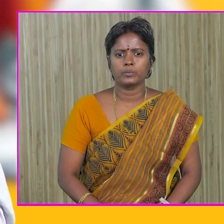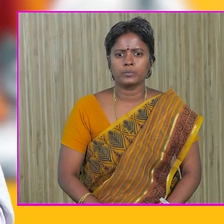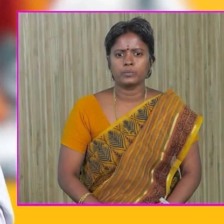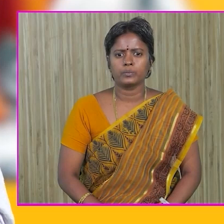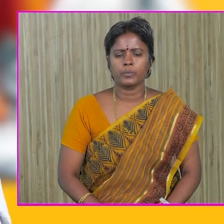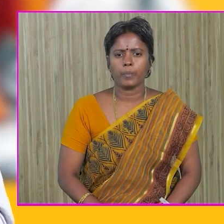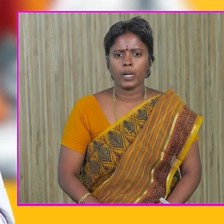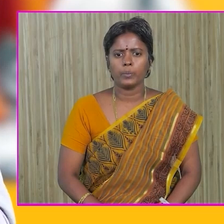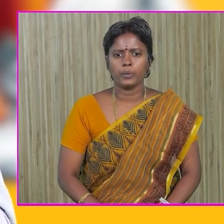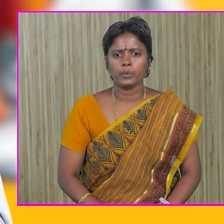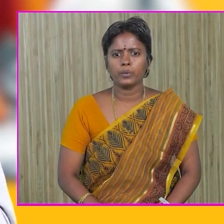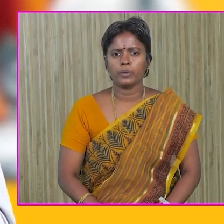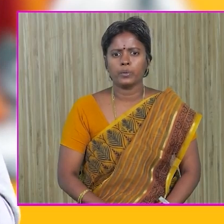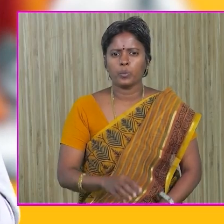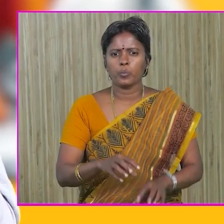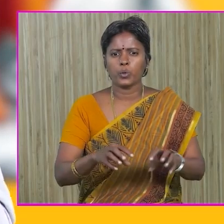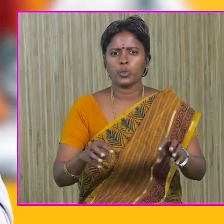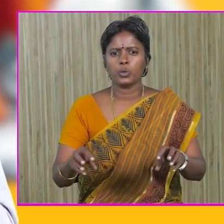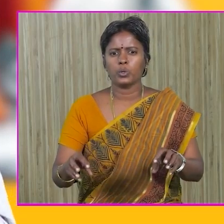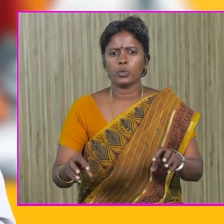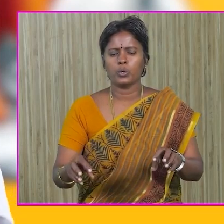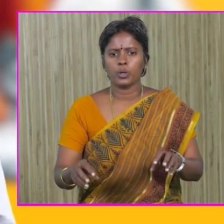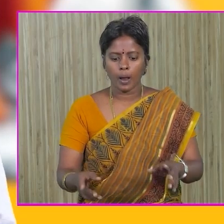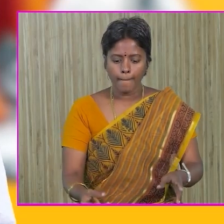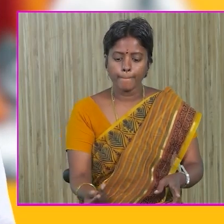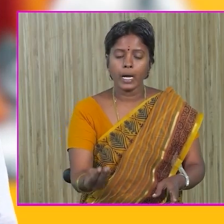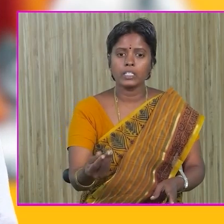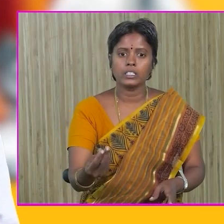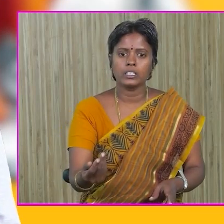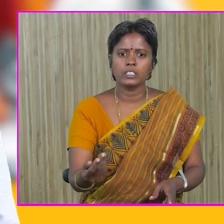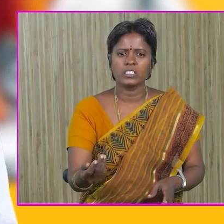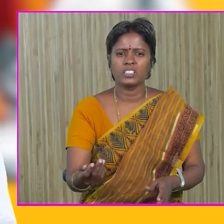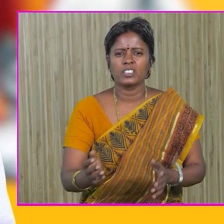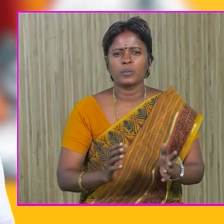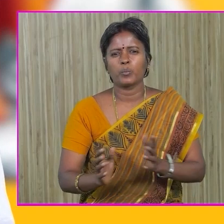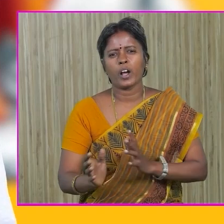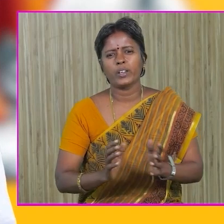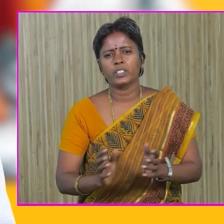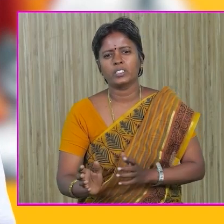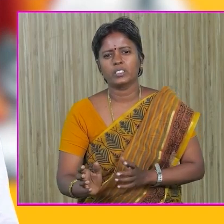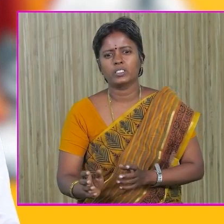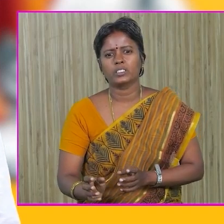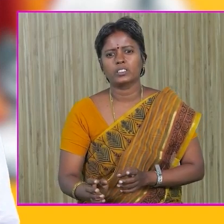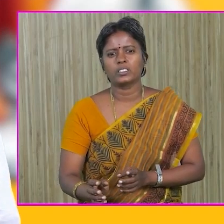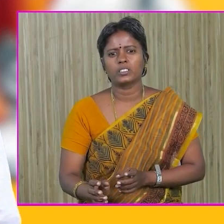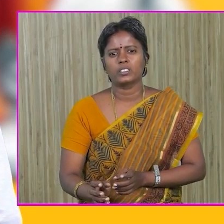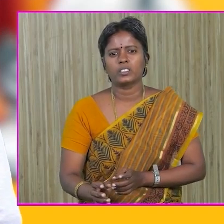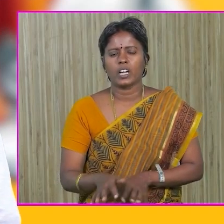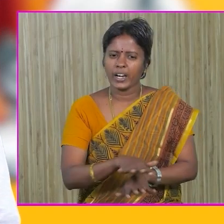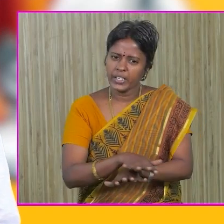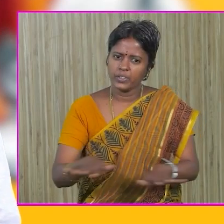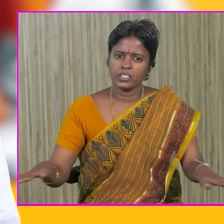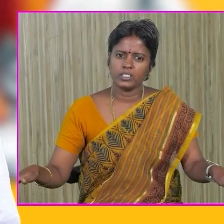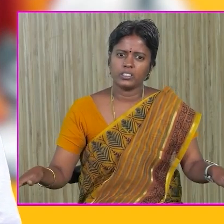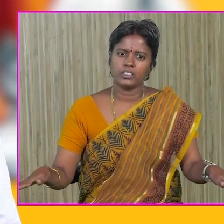என்ற சொல்லின் பொருள் மண். மாய்வது என்ற சொல்லின் பொருள் என்ன? மாய்வது என்றால் அழிவது